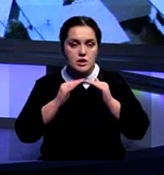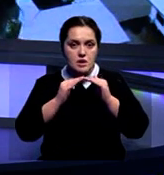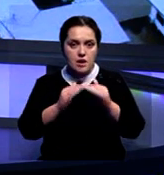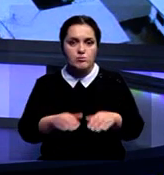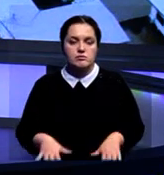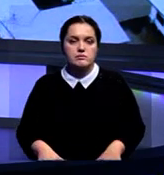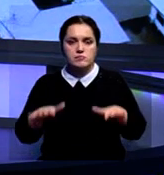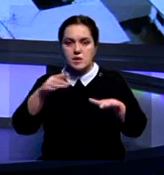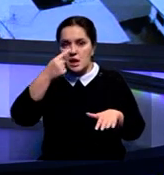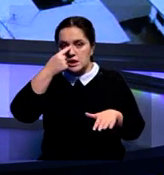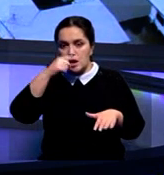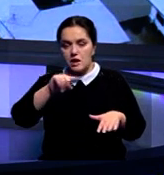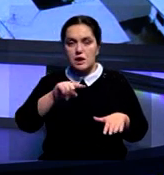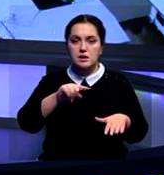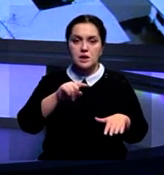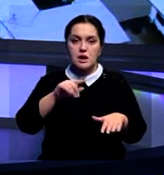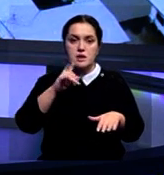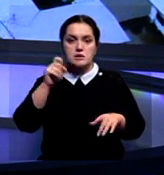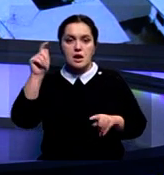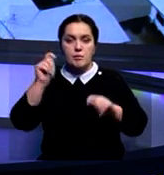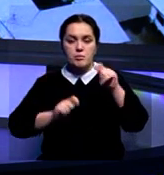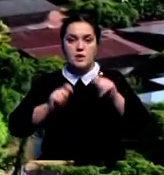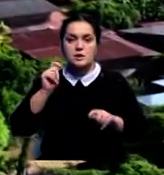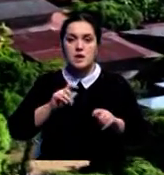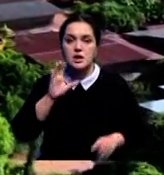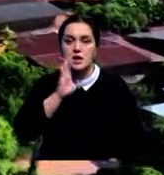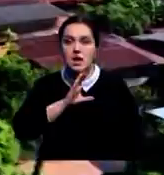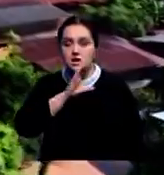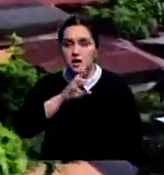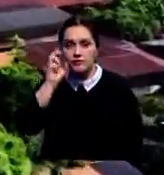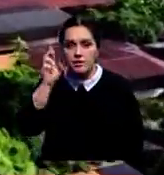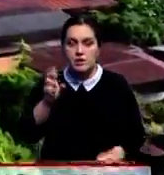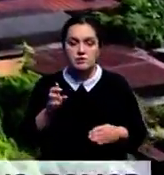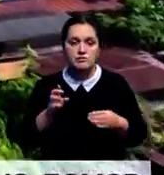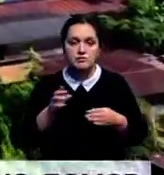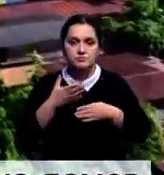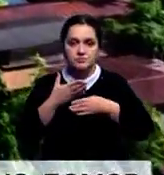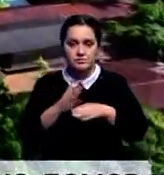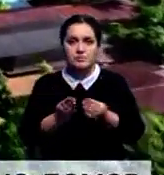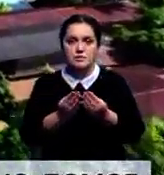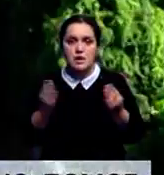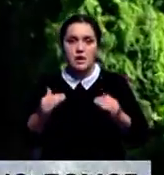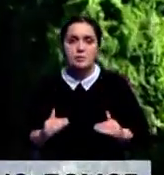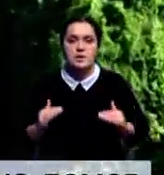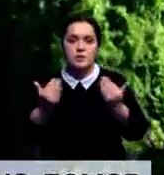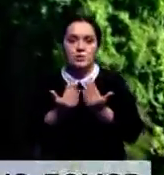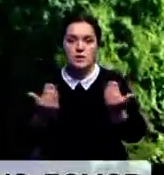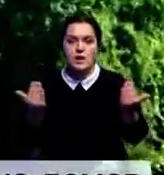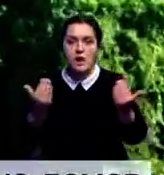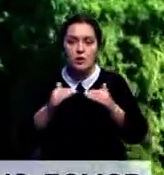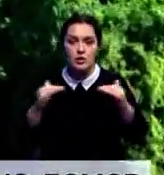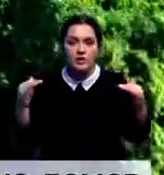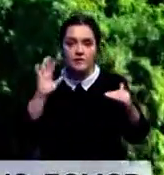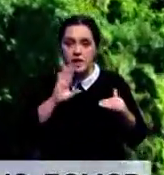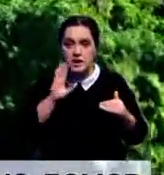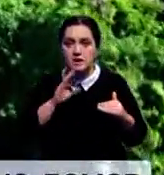2000 домов затопило в Таиланде в результате наводнений. Из-за проливных дождей на севере страны прорвало дамбы, поднялся уровень